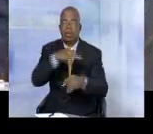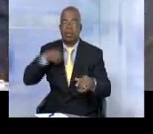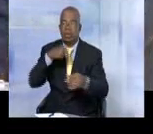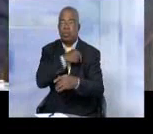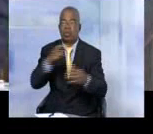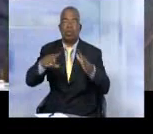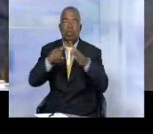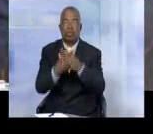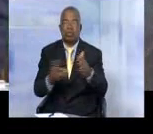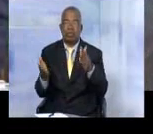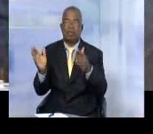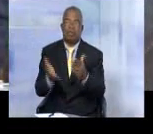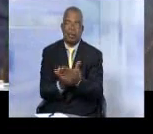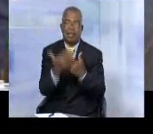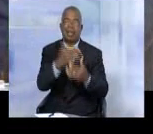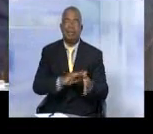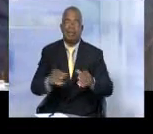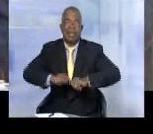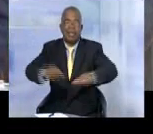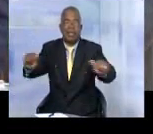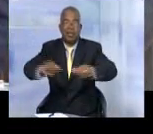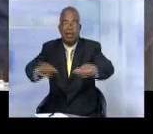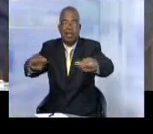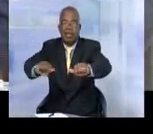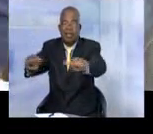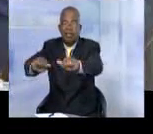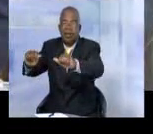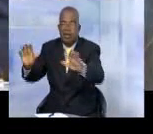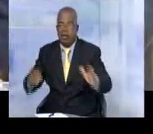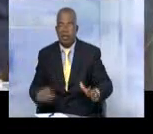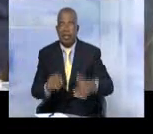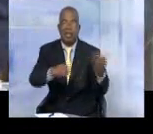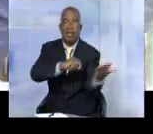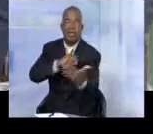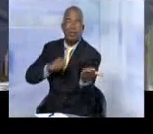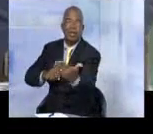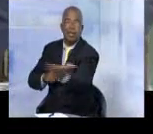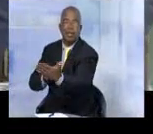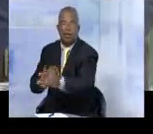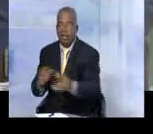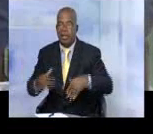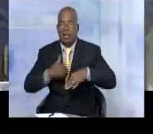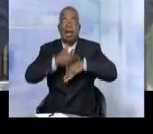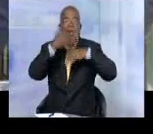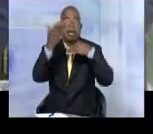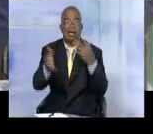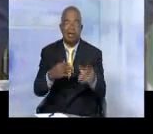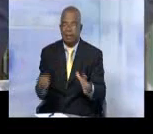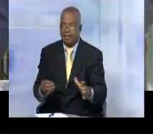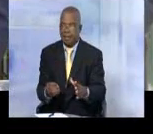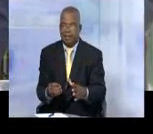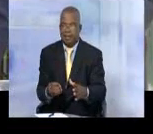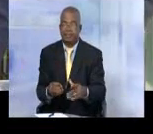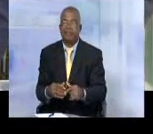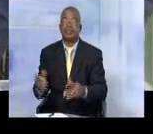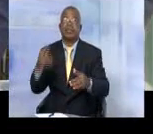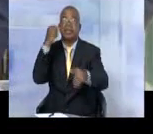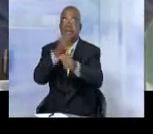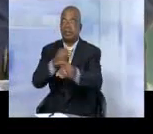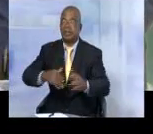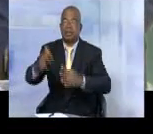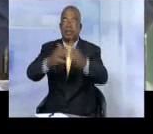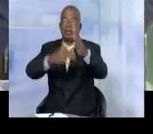débroussailler. Les travaux de VRD démarrent dans les jours qui viennent. Les travaux de construction effective de